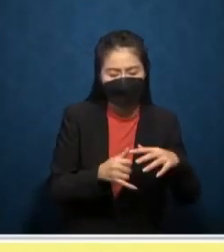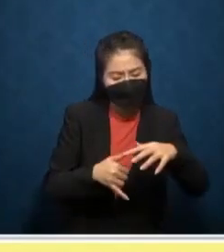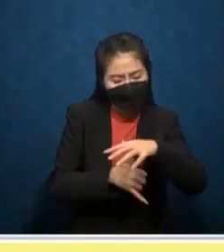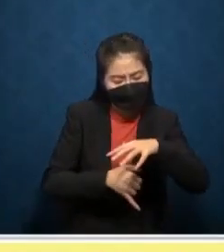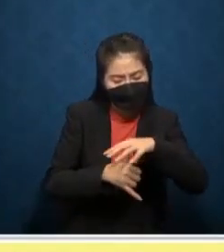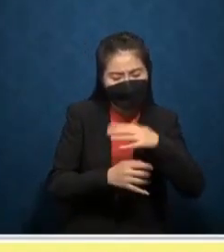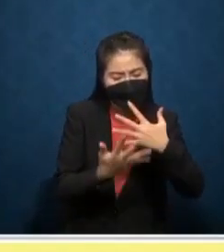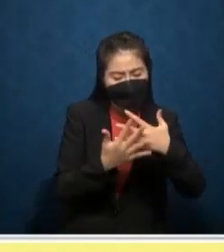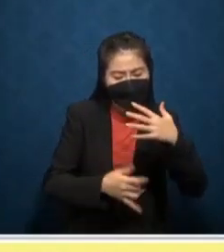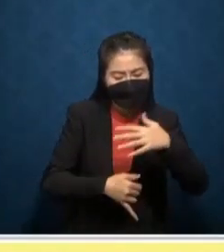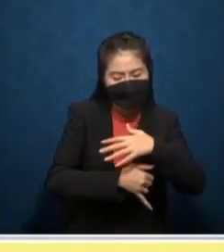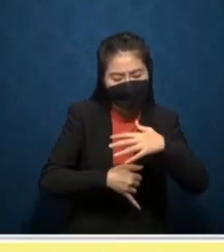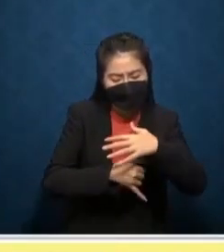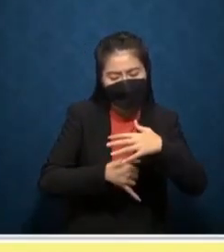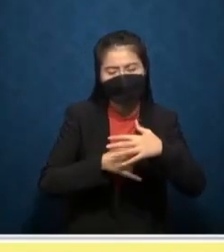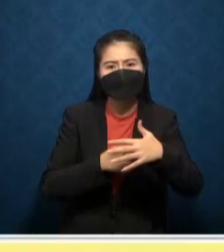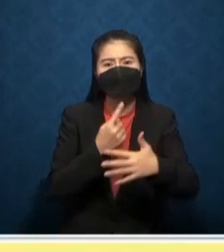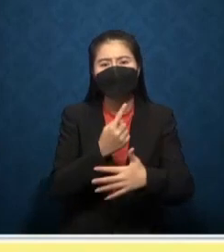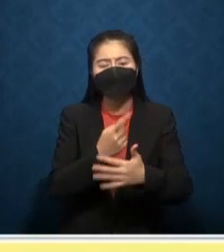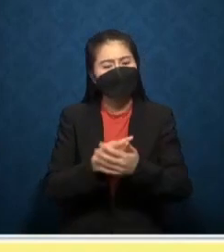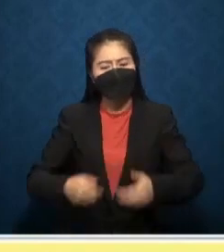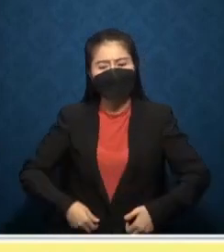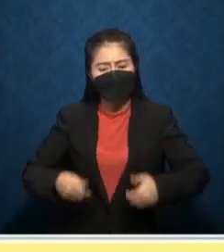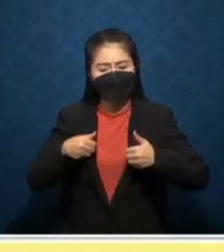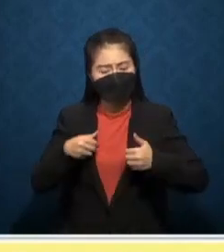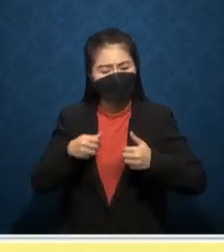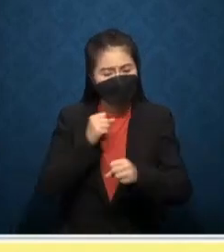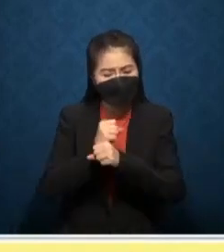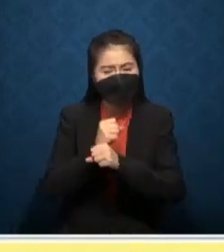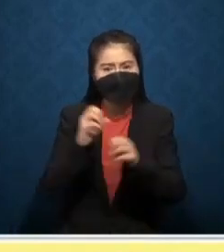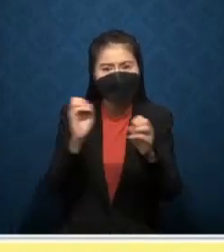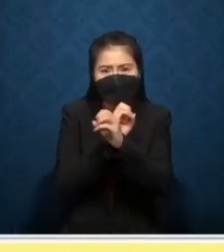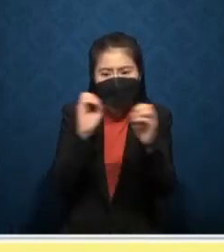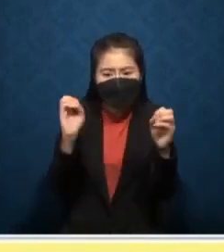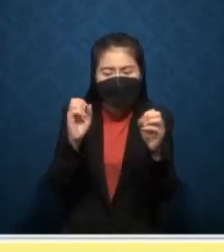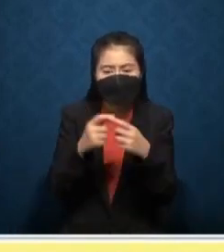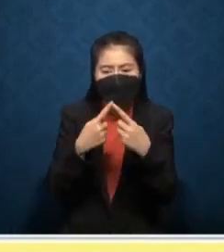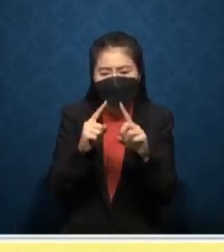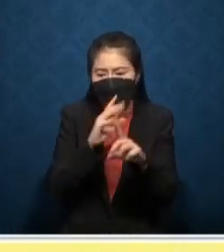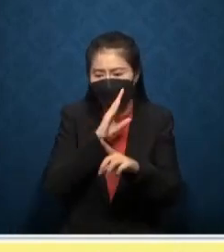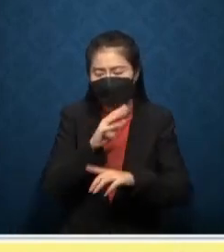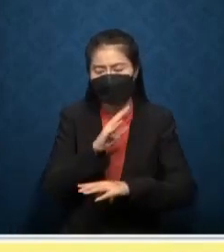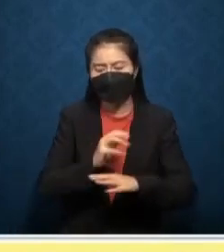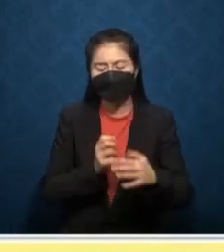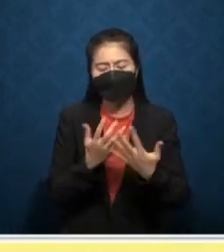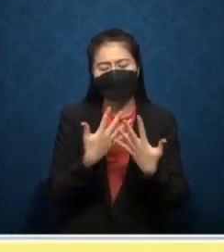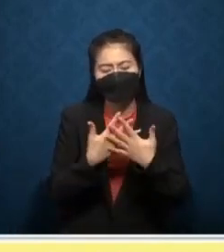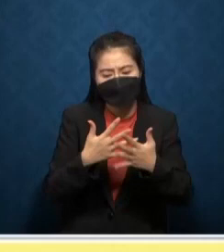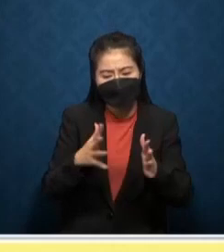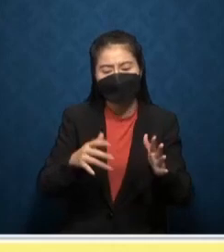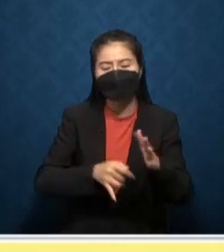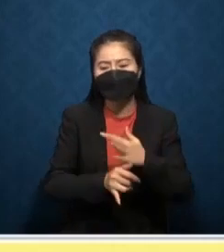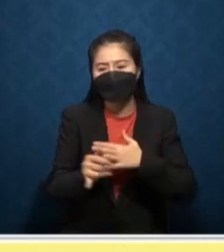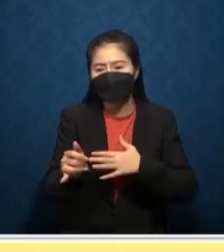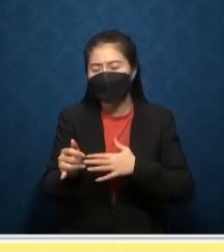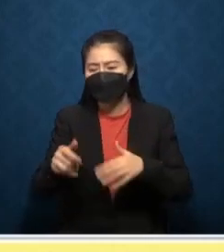เวลาหีว่างมากเกินคนกอาจจะกินคนเข้าไปได้เหมืกัผต้ขังเพราฉนั้นเรา